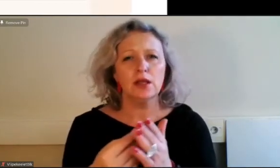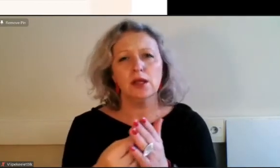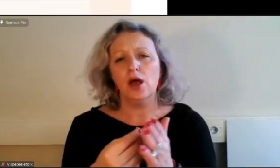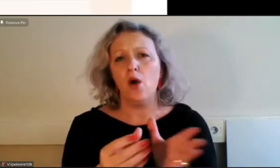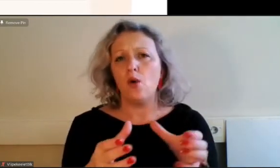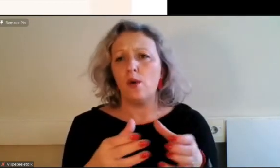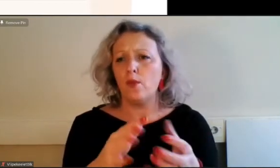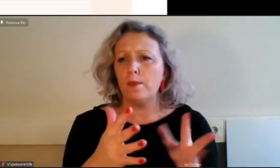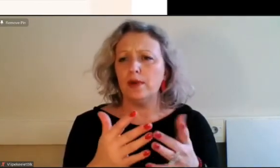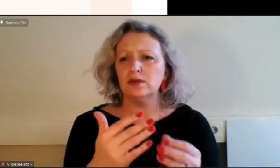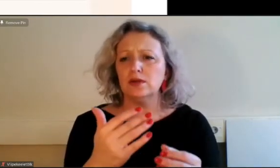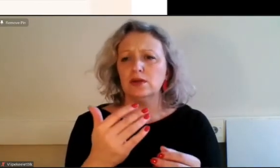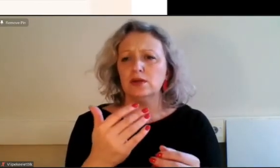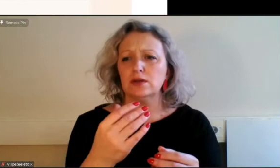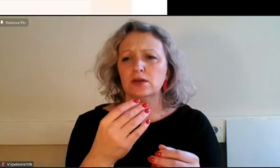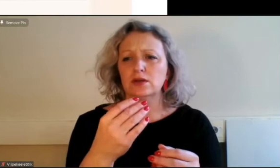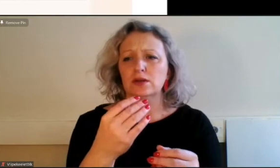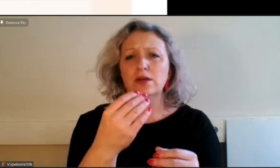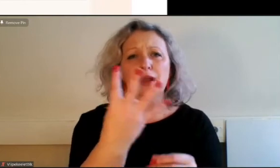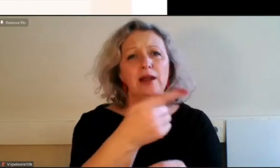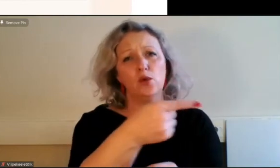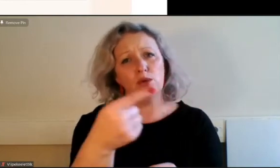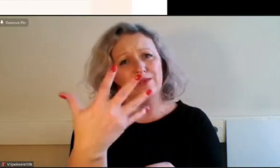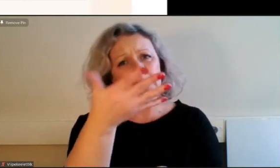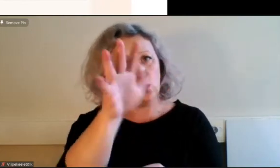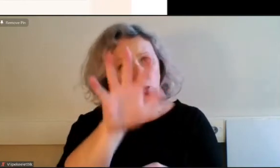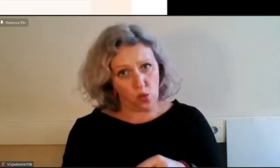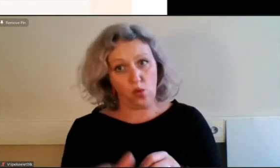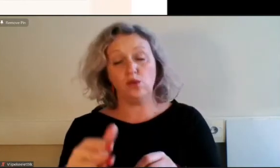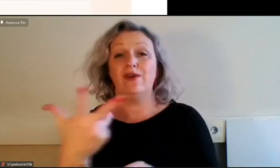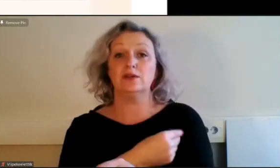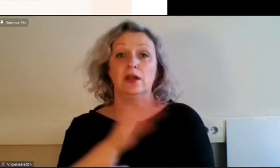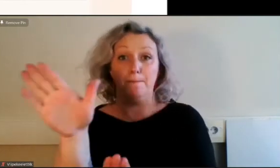väheneb, AstraZeneca natuke kiiremini, aga siiski püsib päris hea.